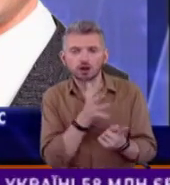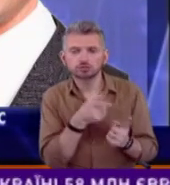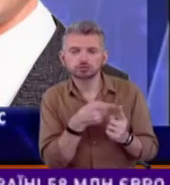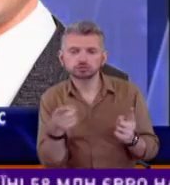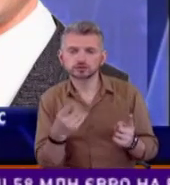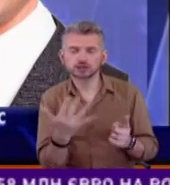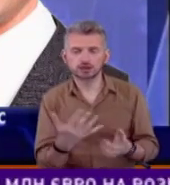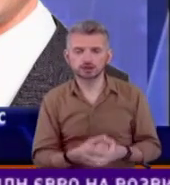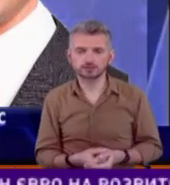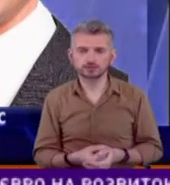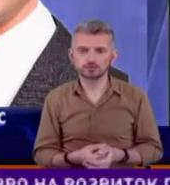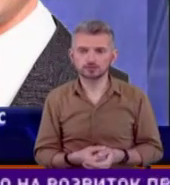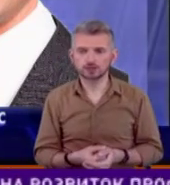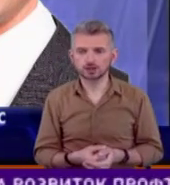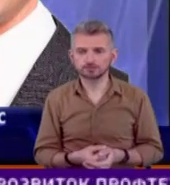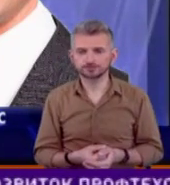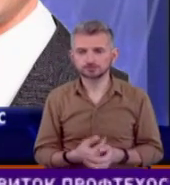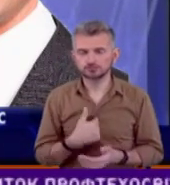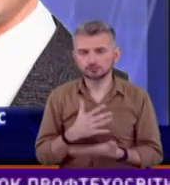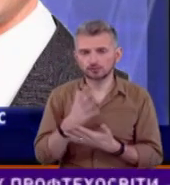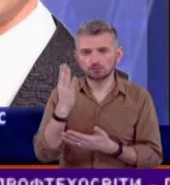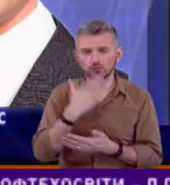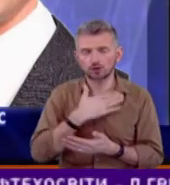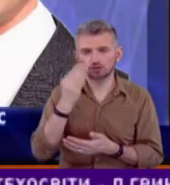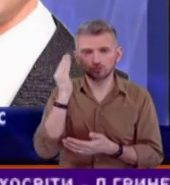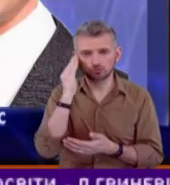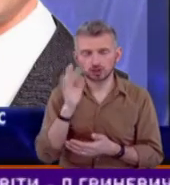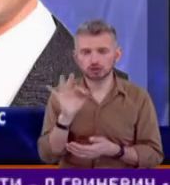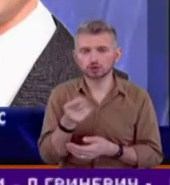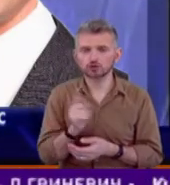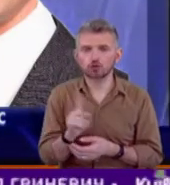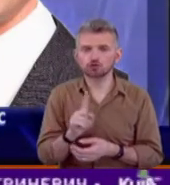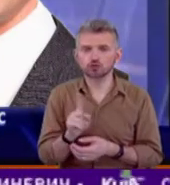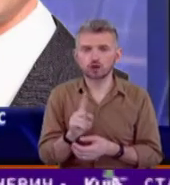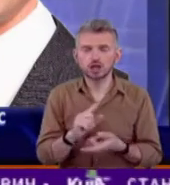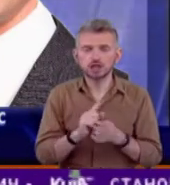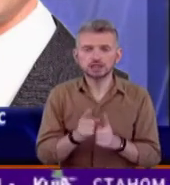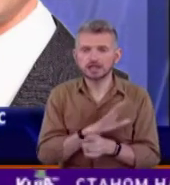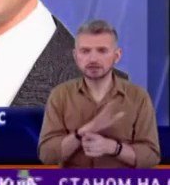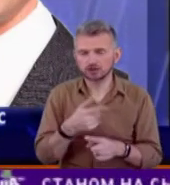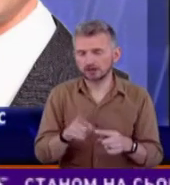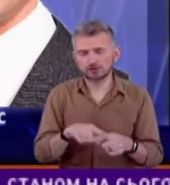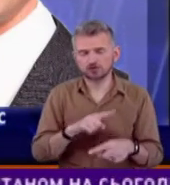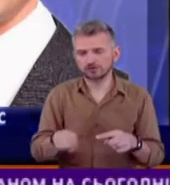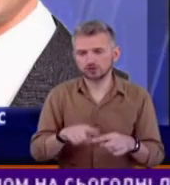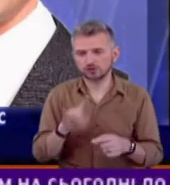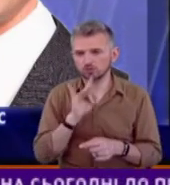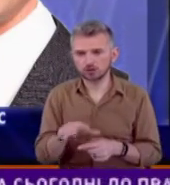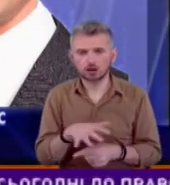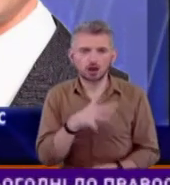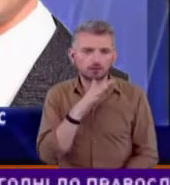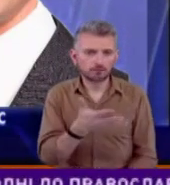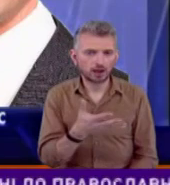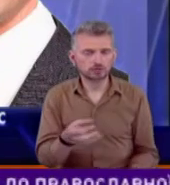Ну, я маю думку з приводу того, що не зміниться це так швидко. Ну, 5